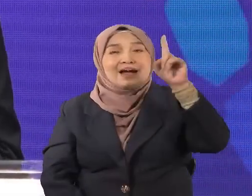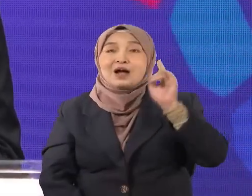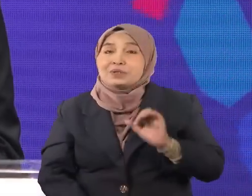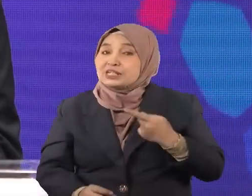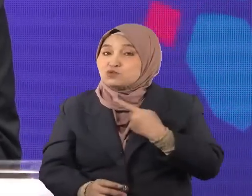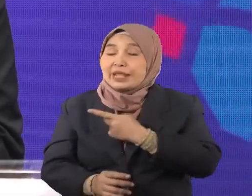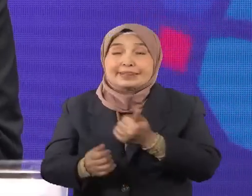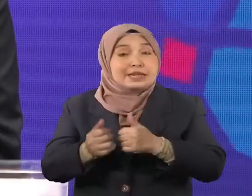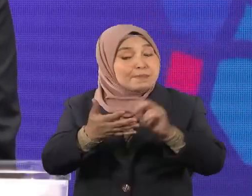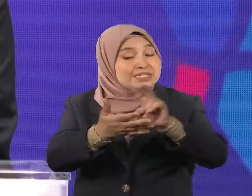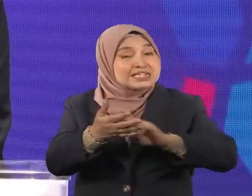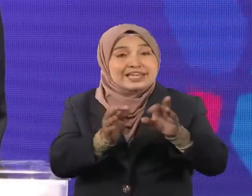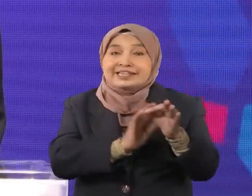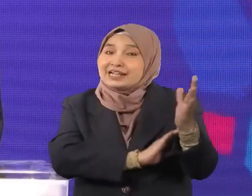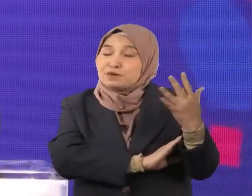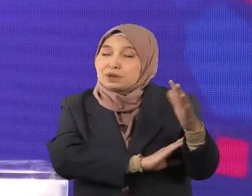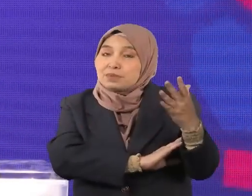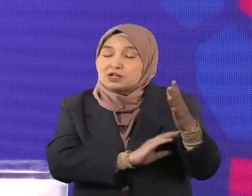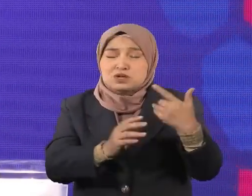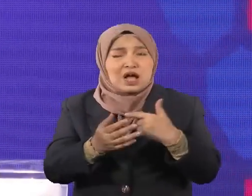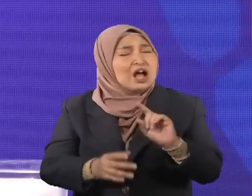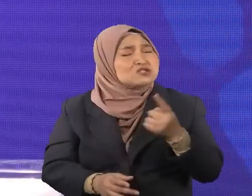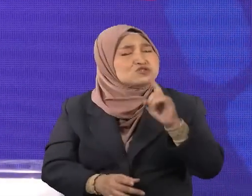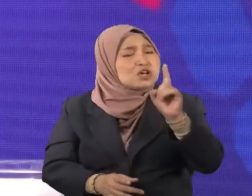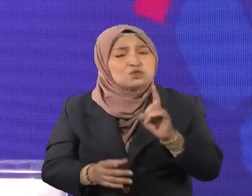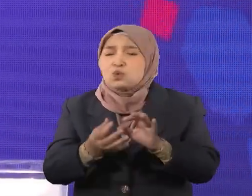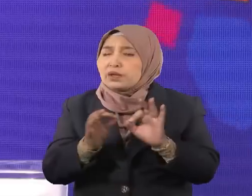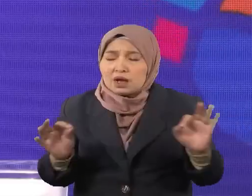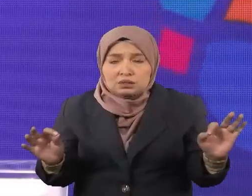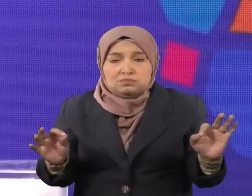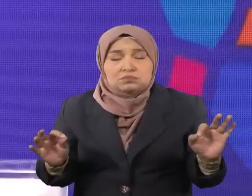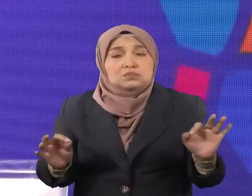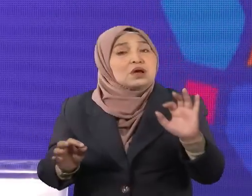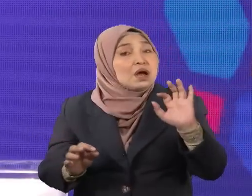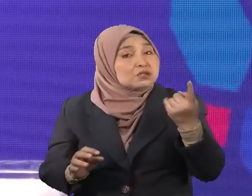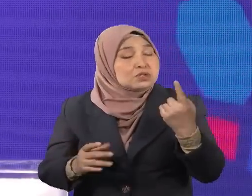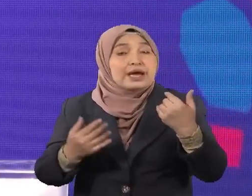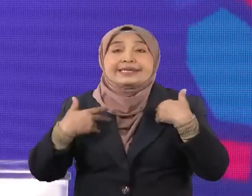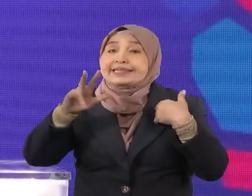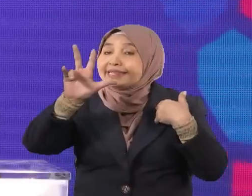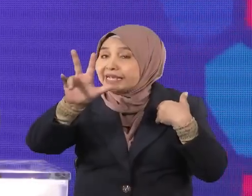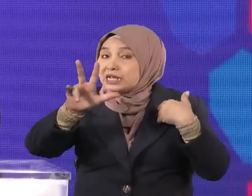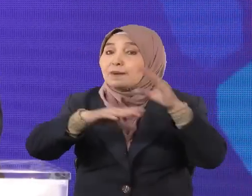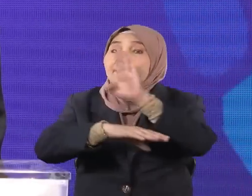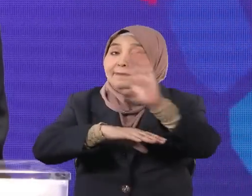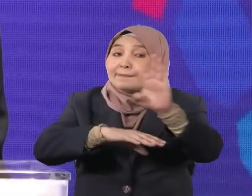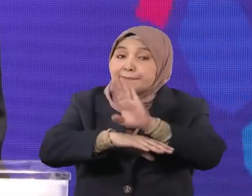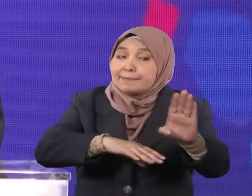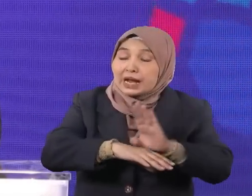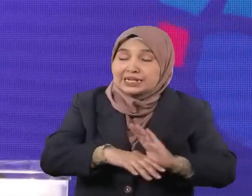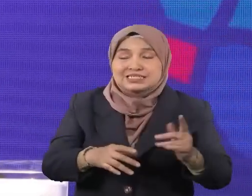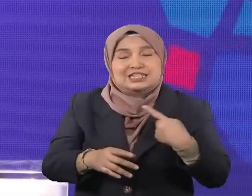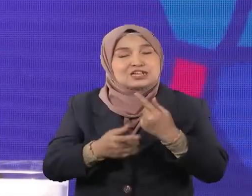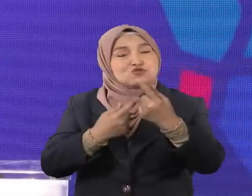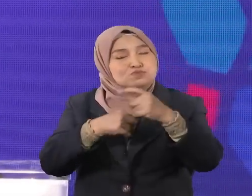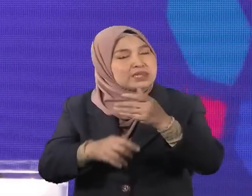baca ayat yang ke-15 walaupun ia hanya satu ayat saja, Safas, satu ayat saja, dia ada tiga baris saja. Mari kita cuba